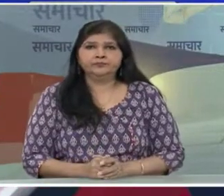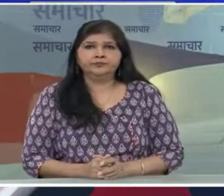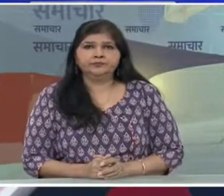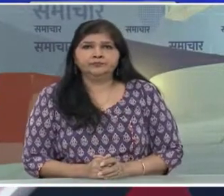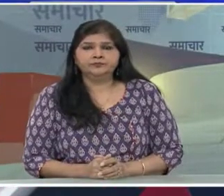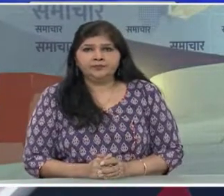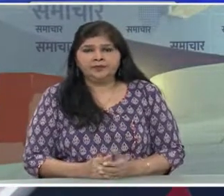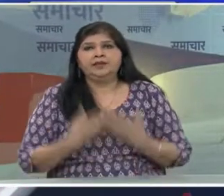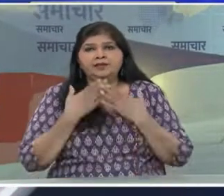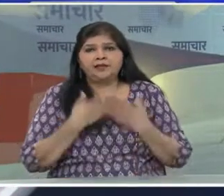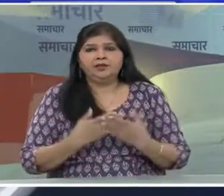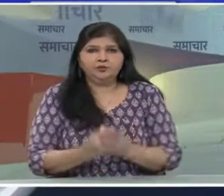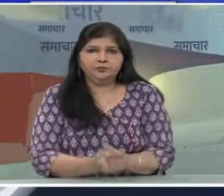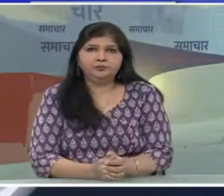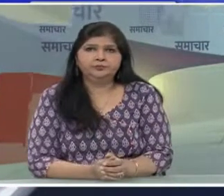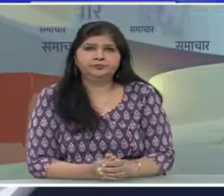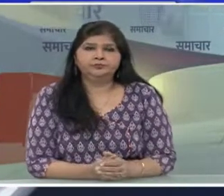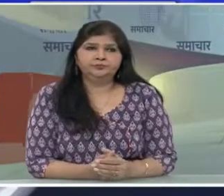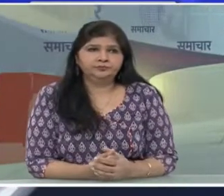धन्यवाद।